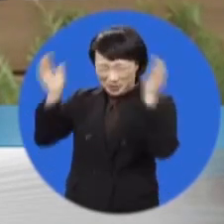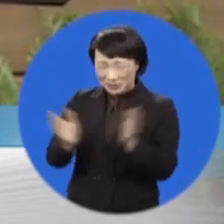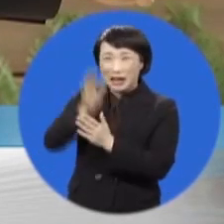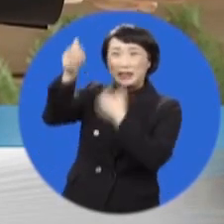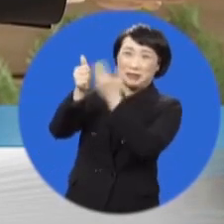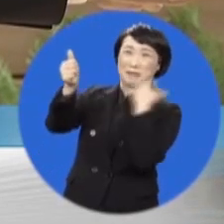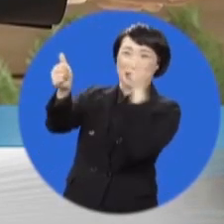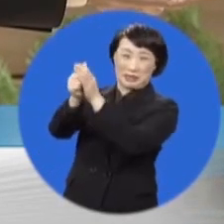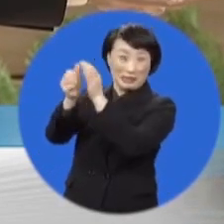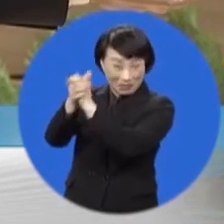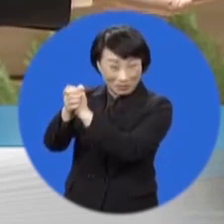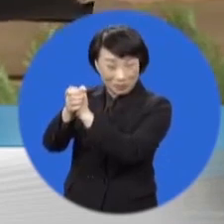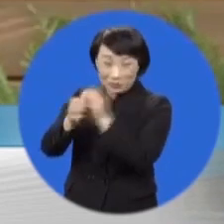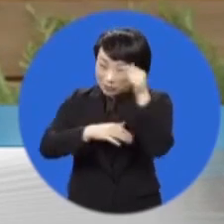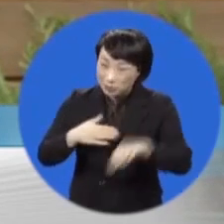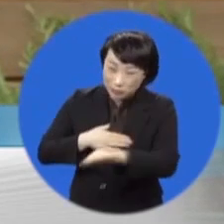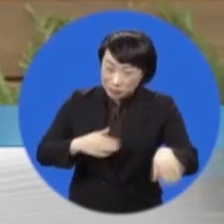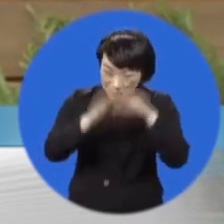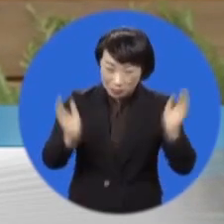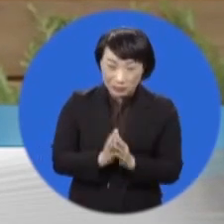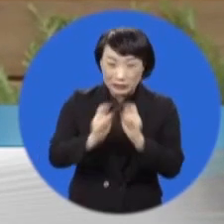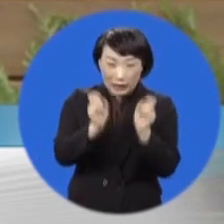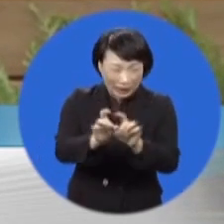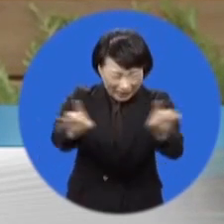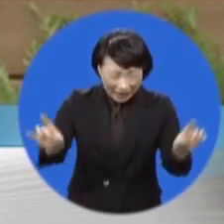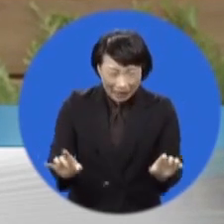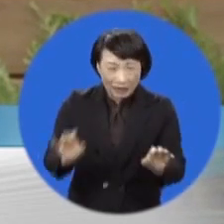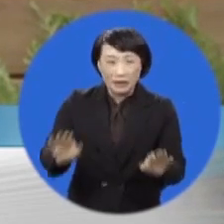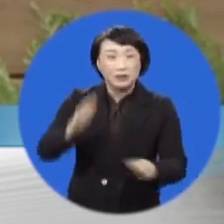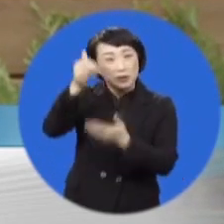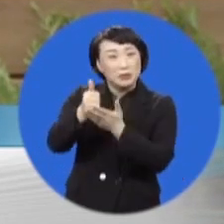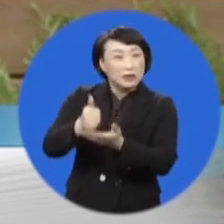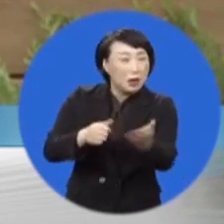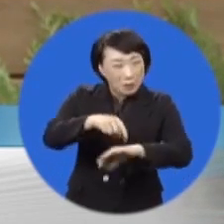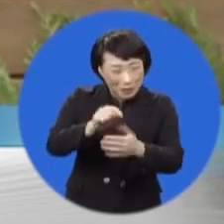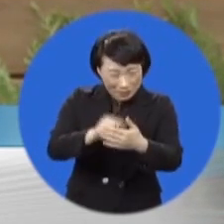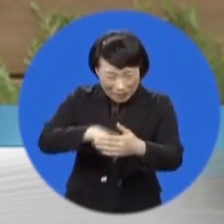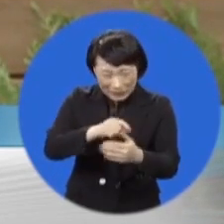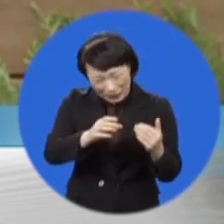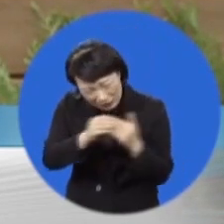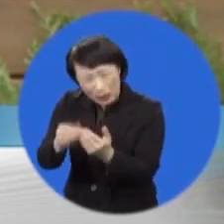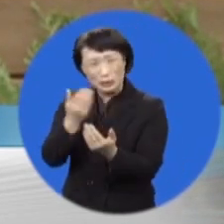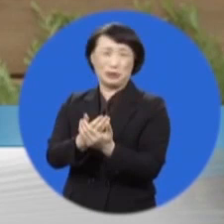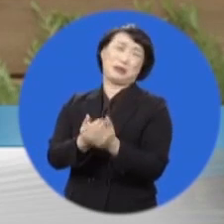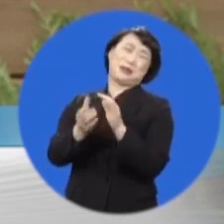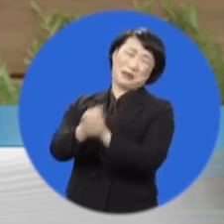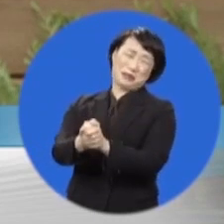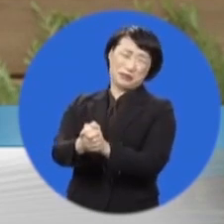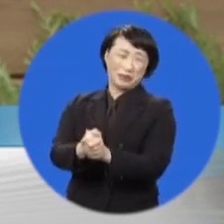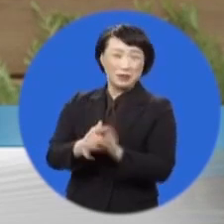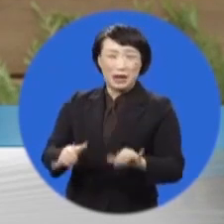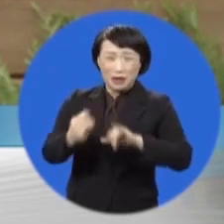우리 모두 온통 돈을 개인 하나를 속령 으로 크 힘 념 1에서 단어가 좋다 올 뭐